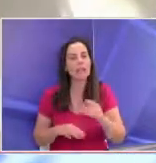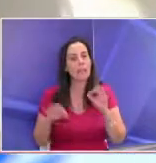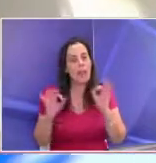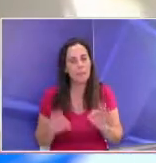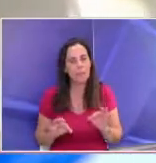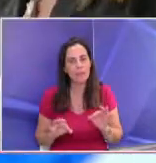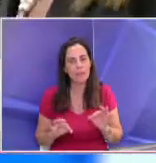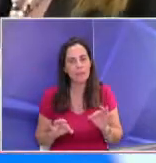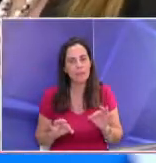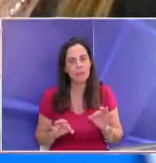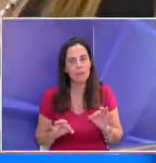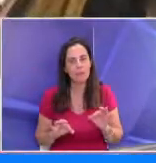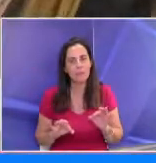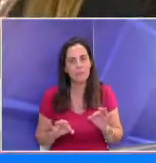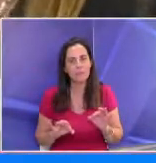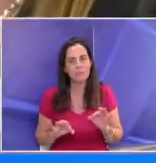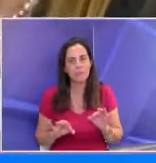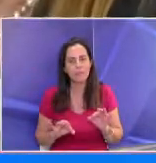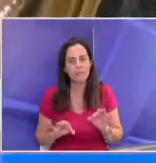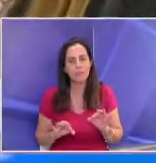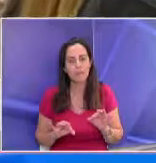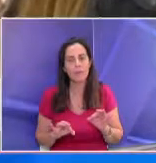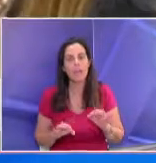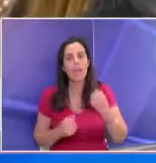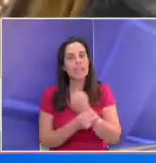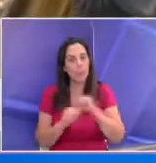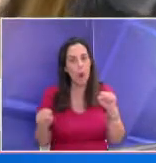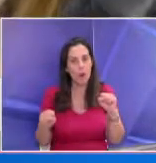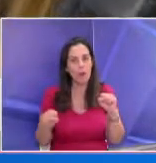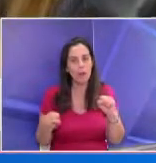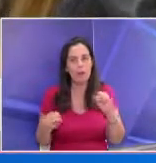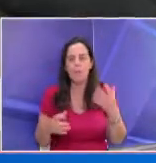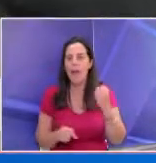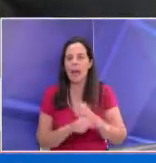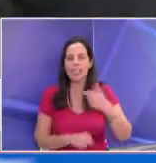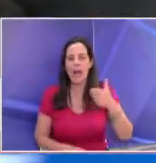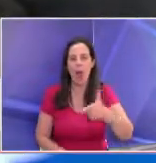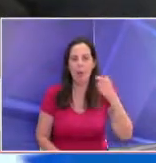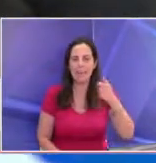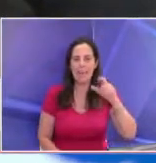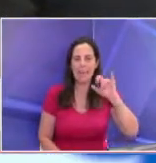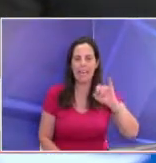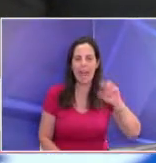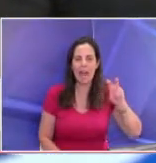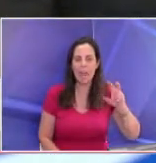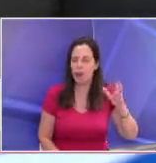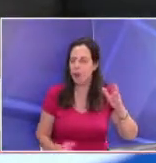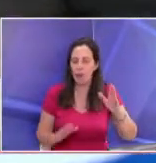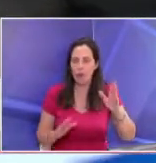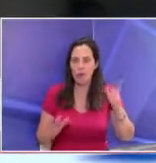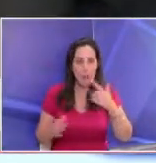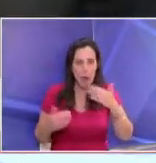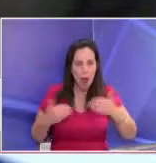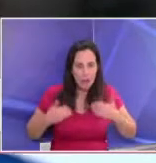באמת... על, על, על זה שדמוקרטיה, מה עשה יגאל עמיר? הוא שבר את הכלים. הוא